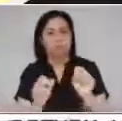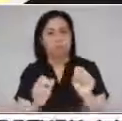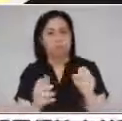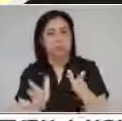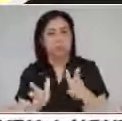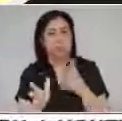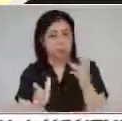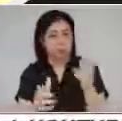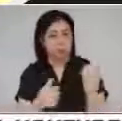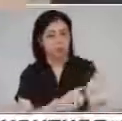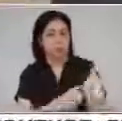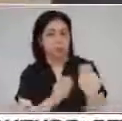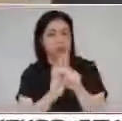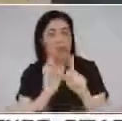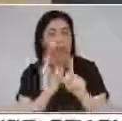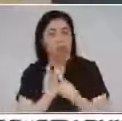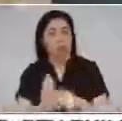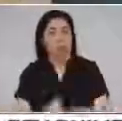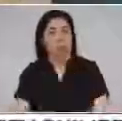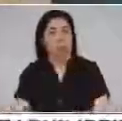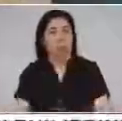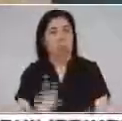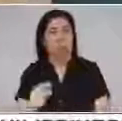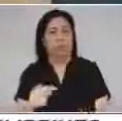ba, yung mga, alam mo naman, yung mga